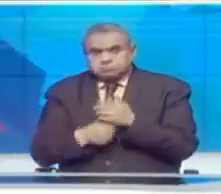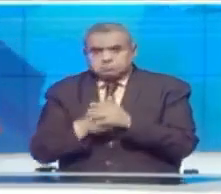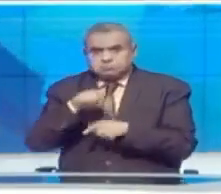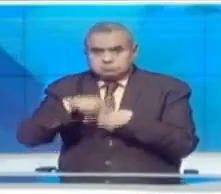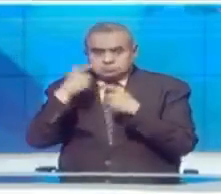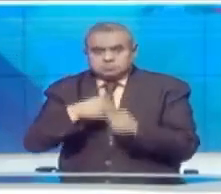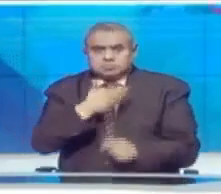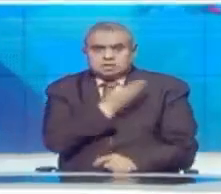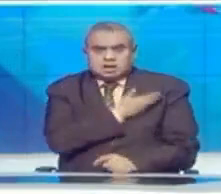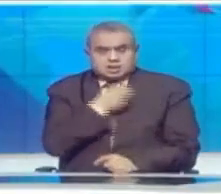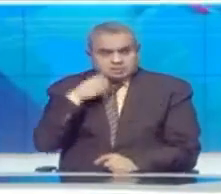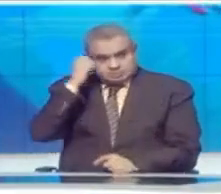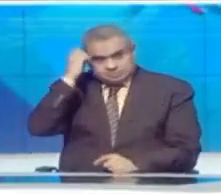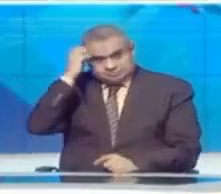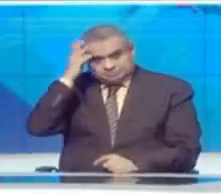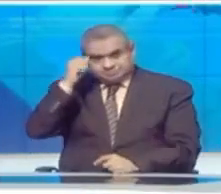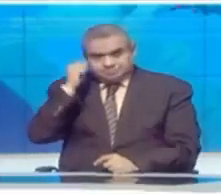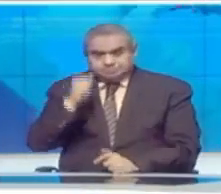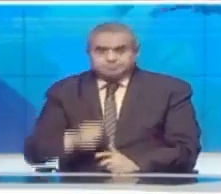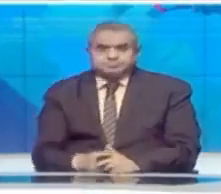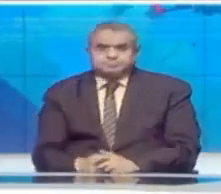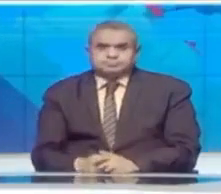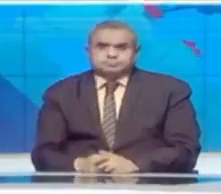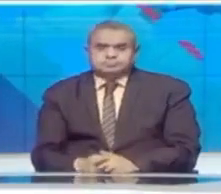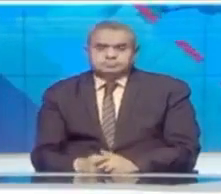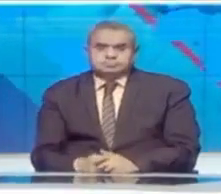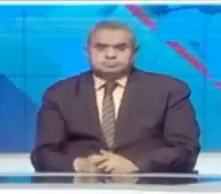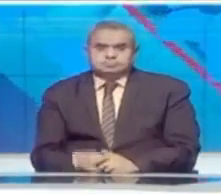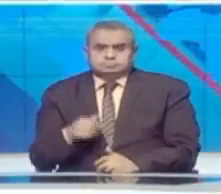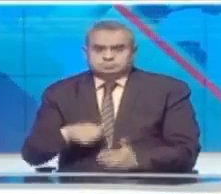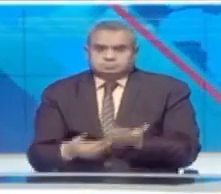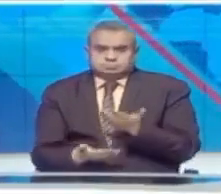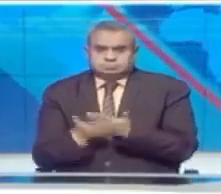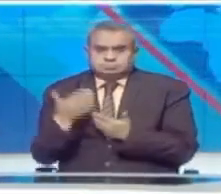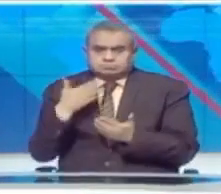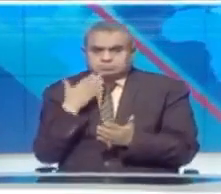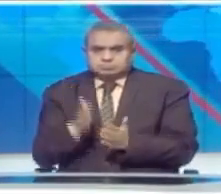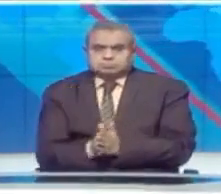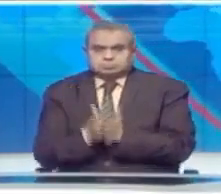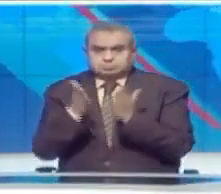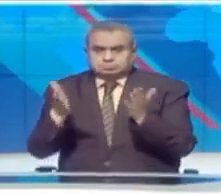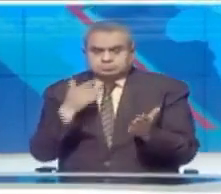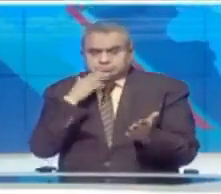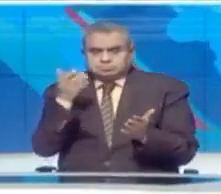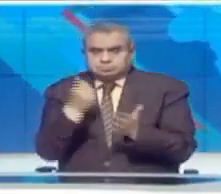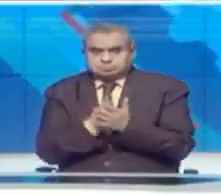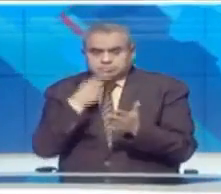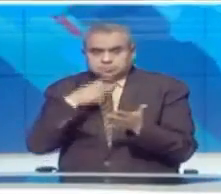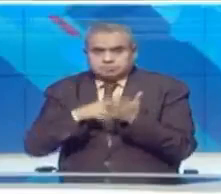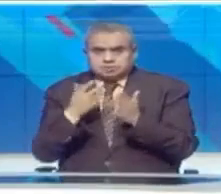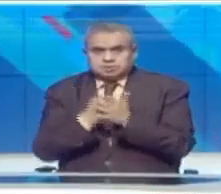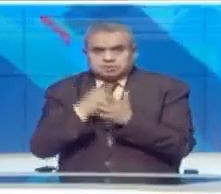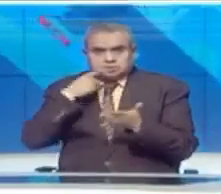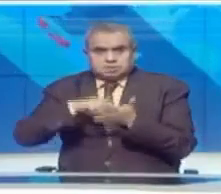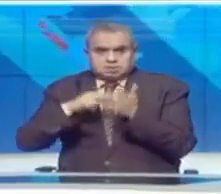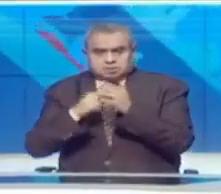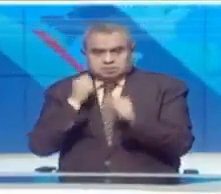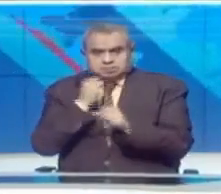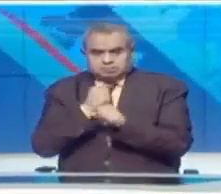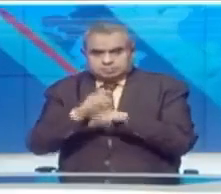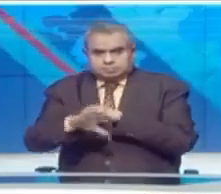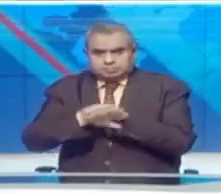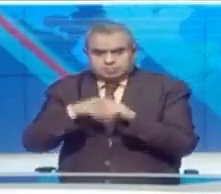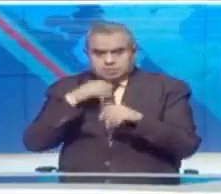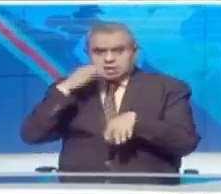غزة، هيكون في عرض لبعض الموضوعات ان ازاي